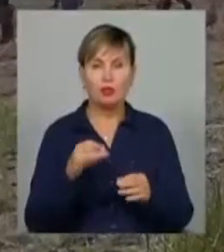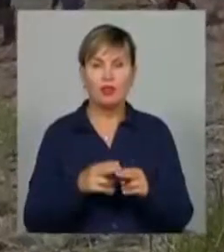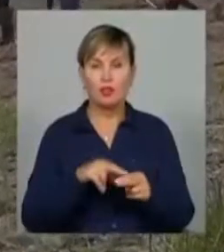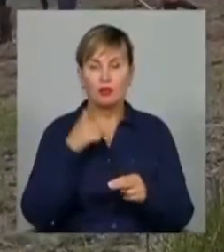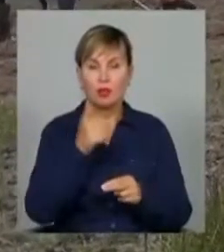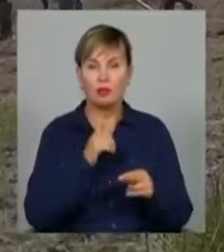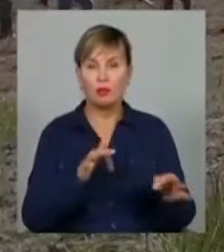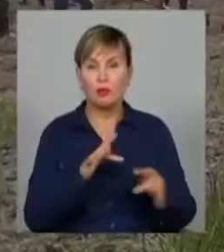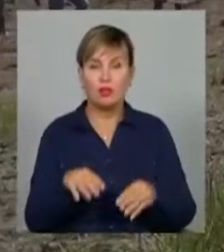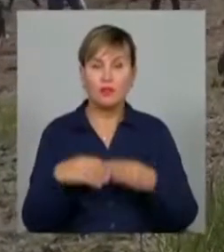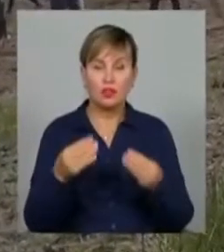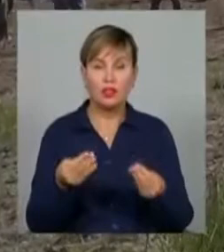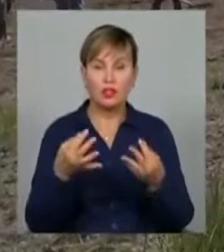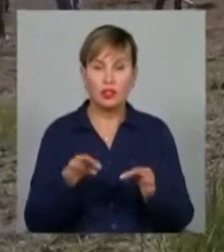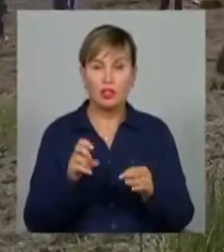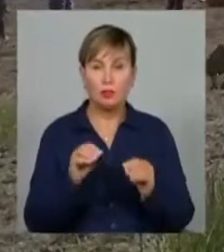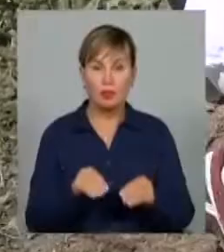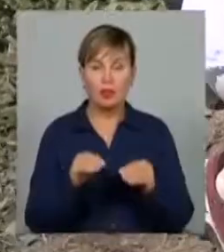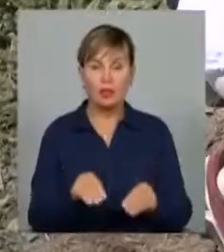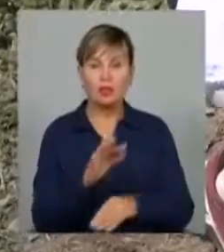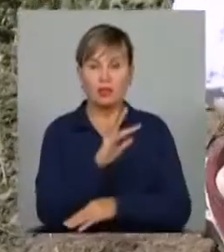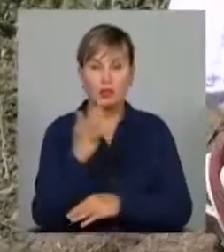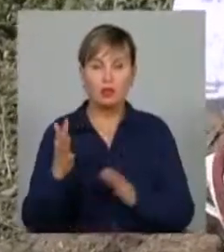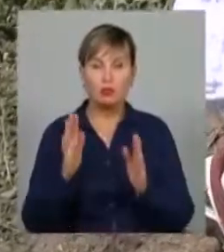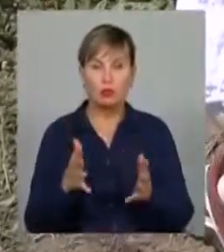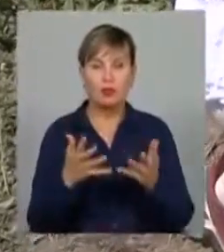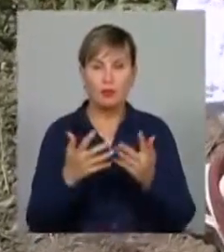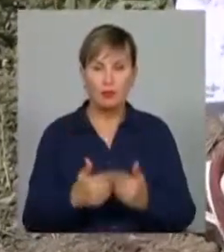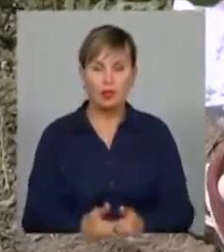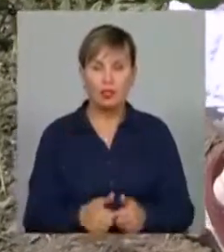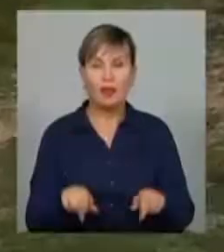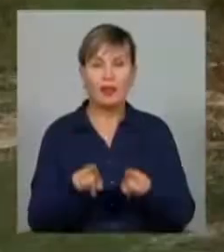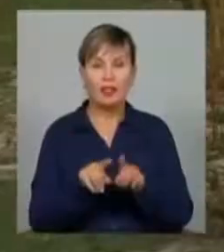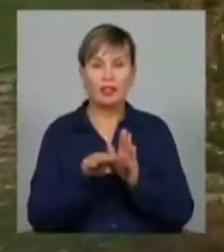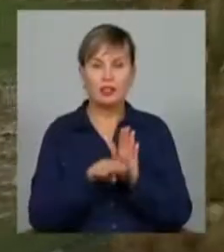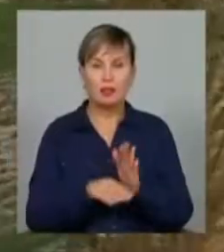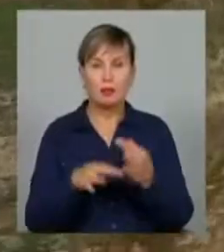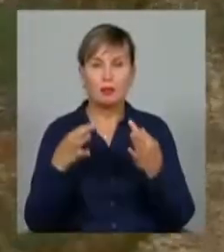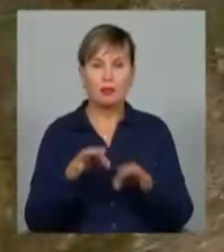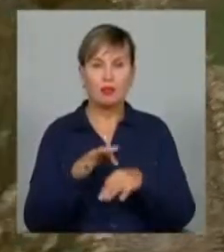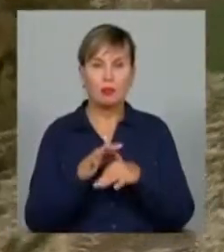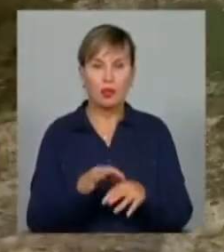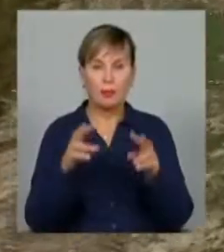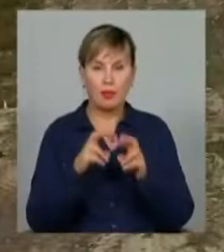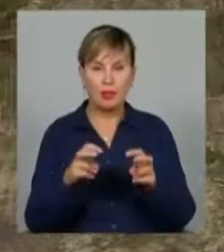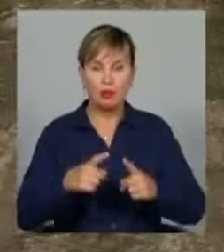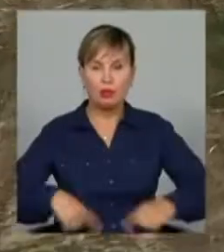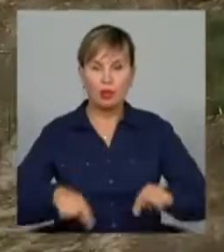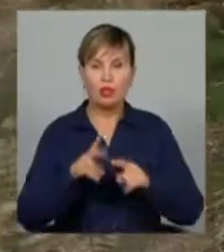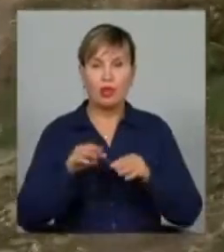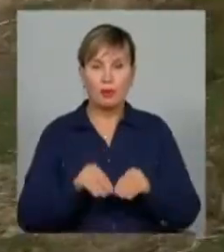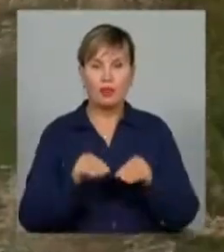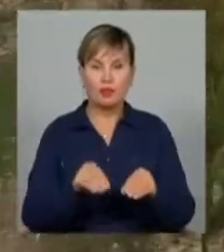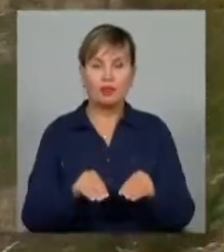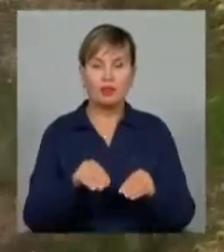году процесс выдачи разрешений на посадку и вырубку деревьев станет автоматическим. Также система позволяет проводить мониторинг участков для посадок,